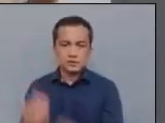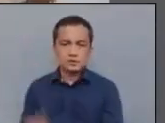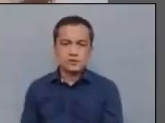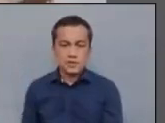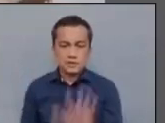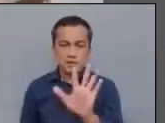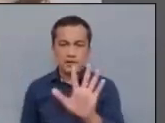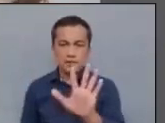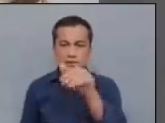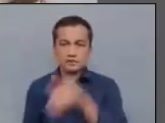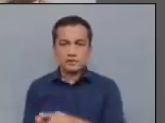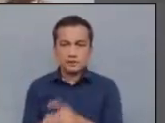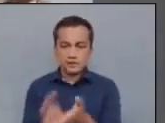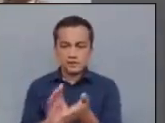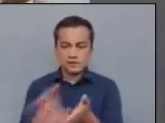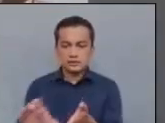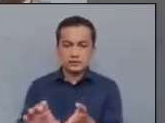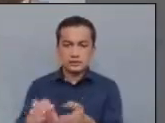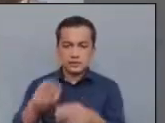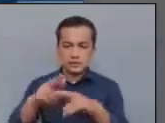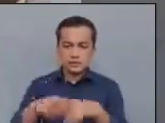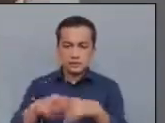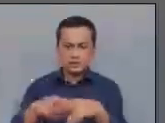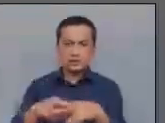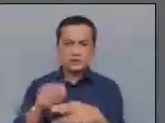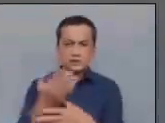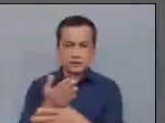cash assistance naman sa mga renters o sharers.